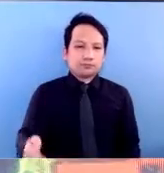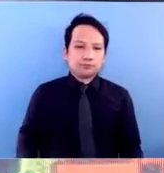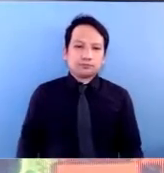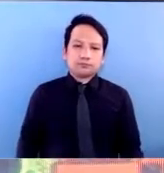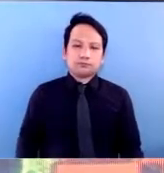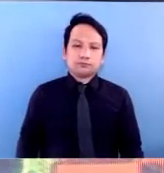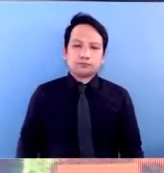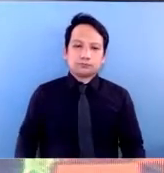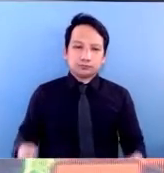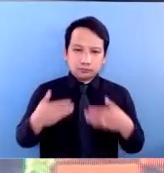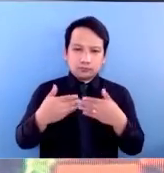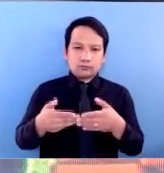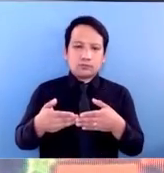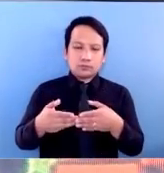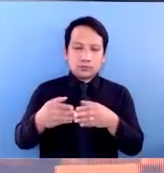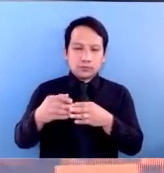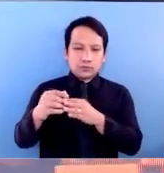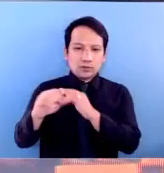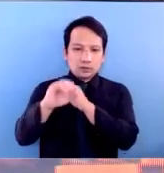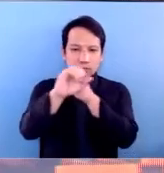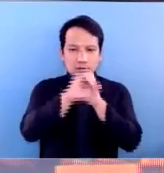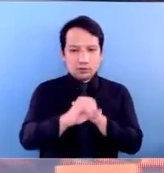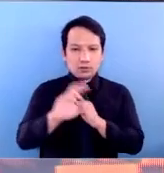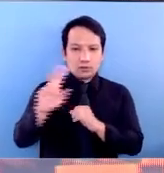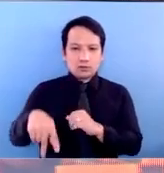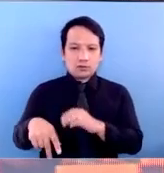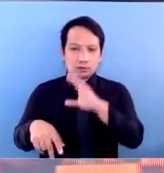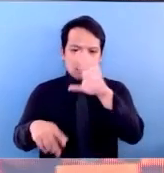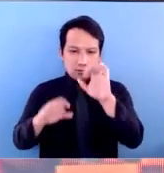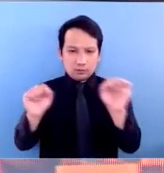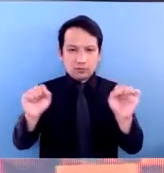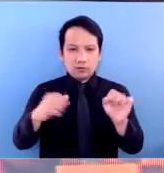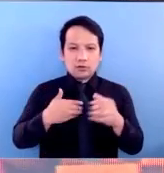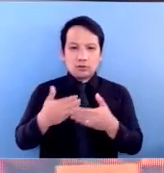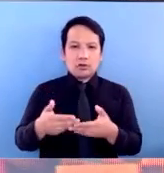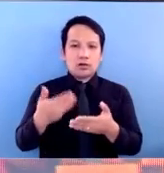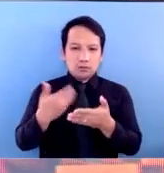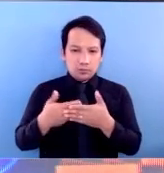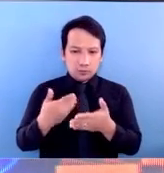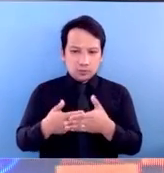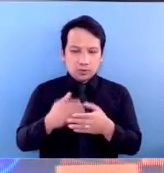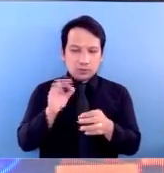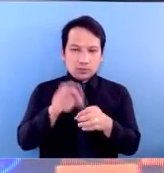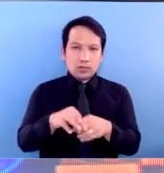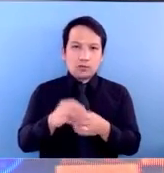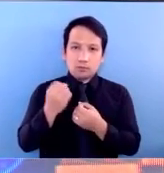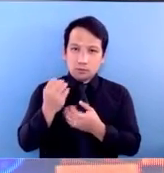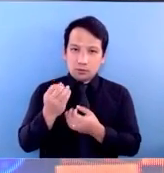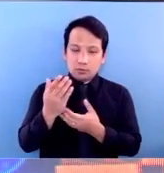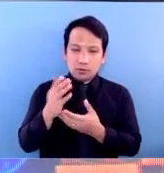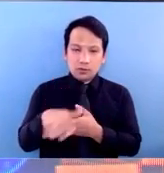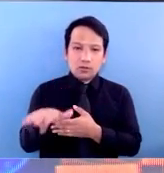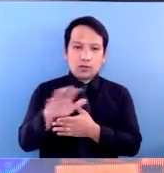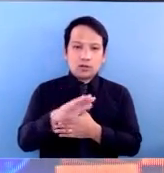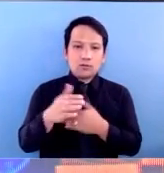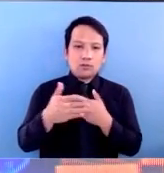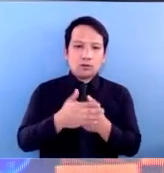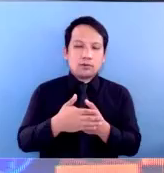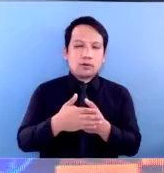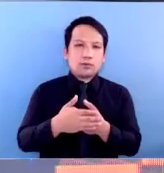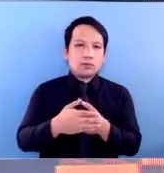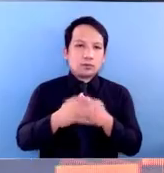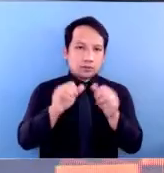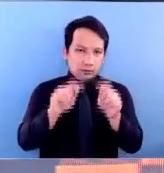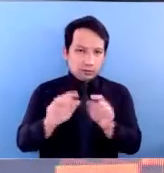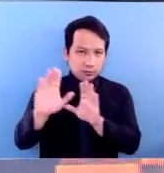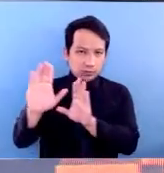Kinuskusan na ang kampanya ng presidential at vice presidential candidates habang papalapit na ang eleksyon. Kaya naman kahit weekend, tuloy-tuloy ang panunuyo nila